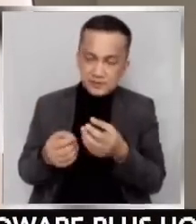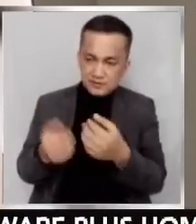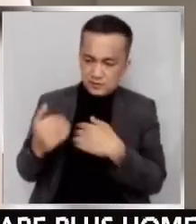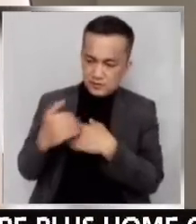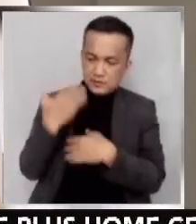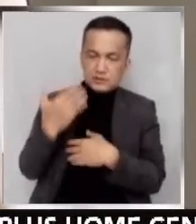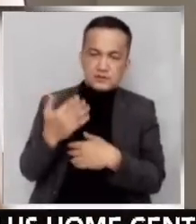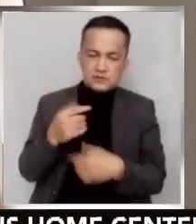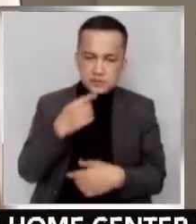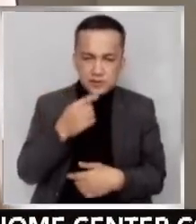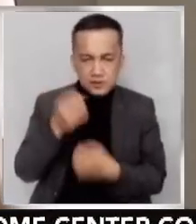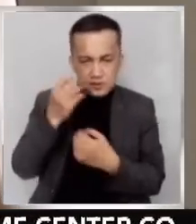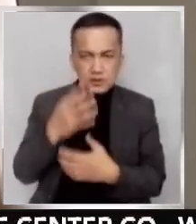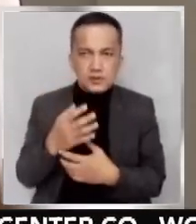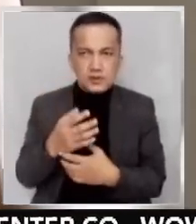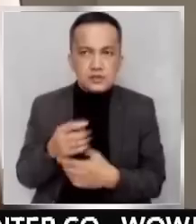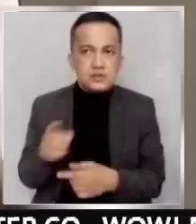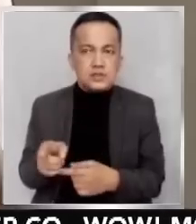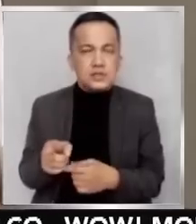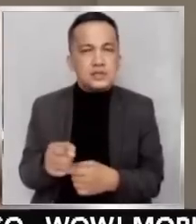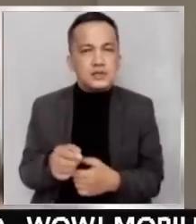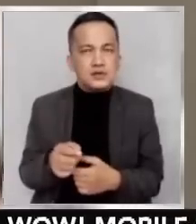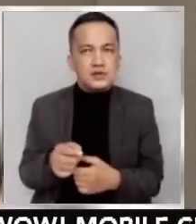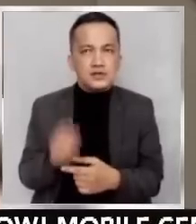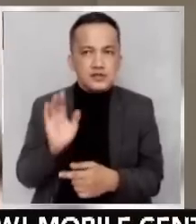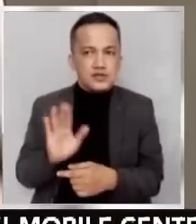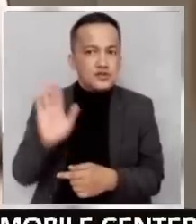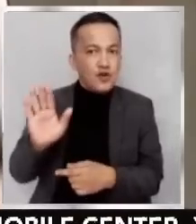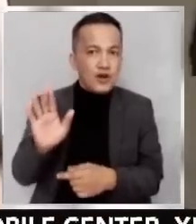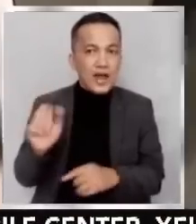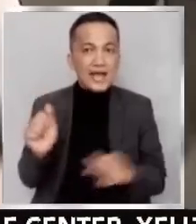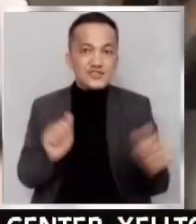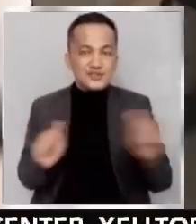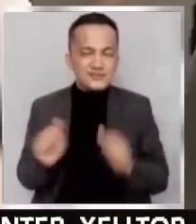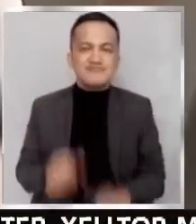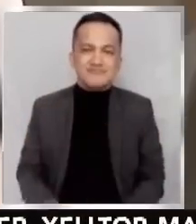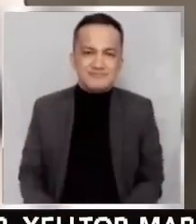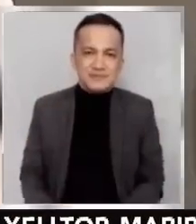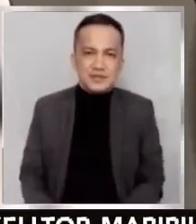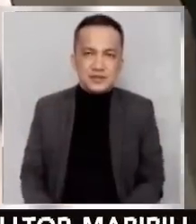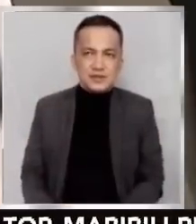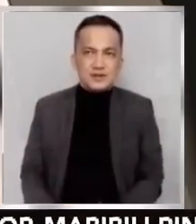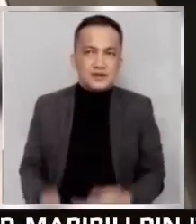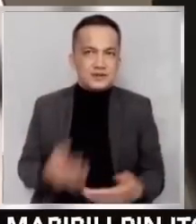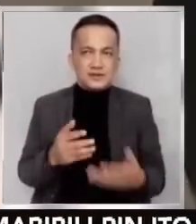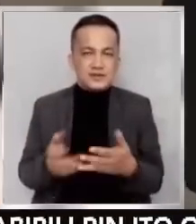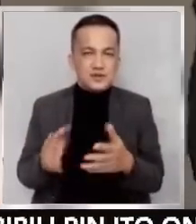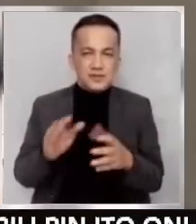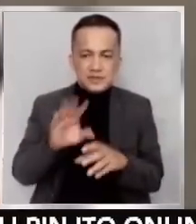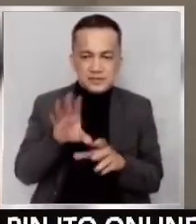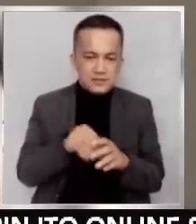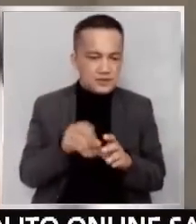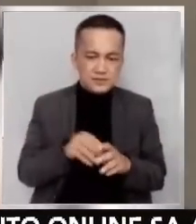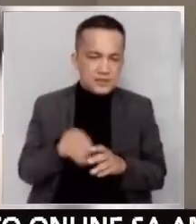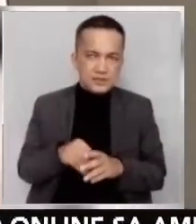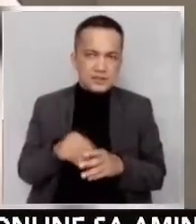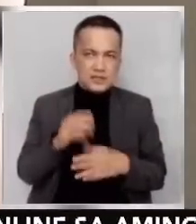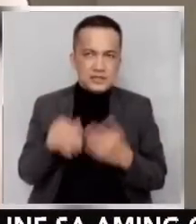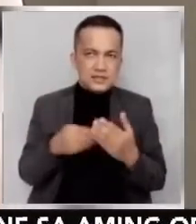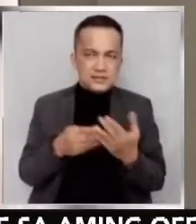sa akin na it's gonna be pure action. So, kahit na pagsama-samahin yung lahat ng mga projects na nagawa